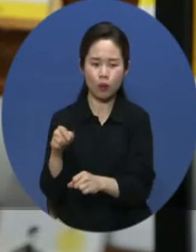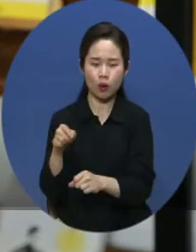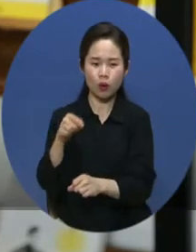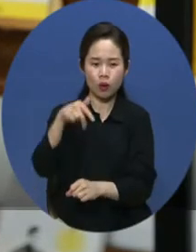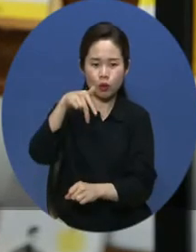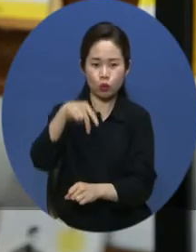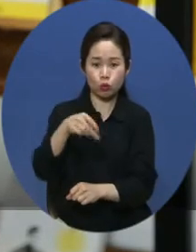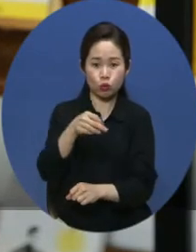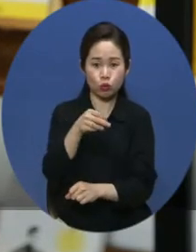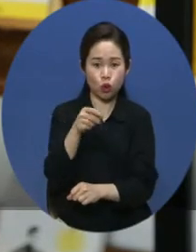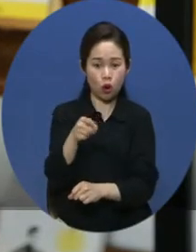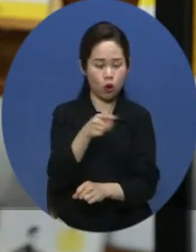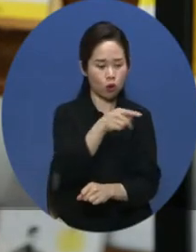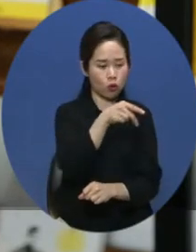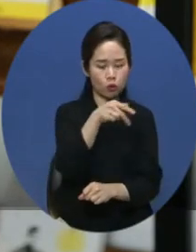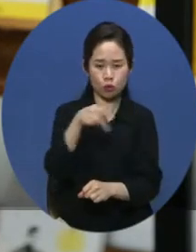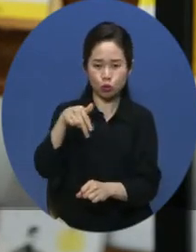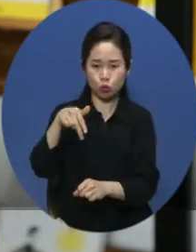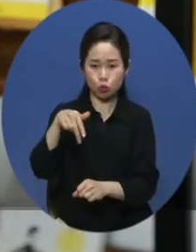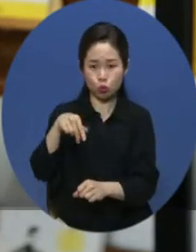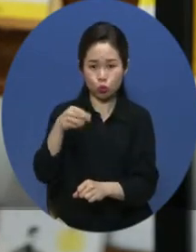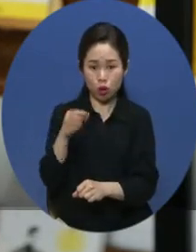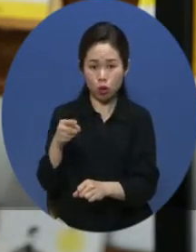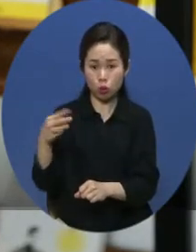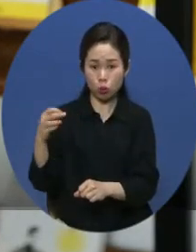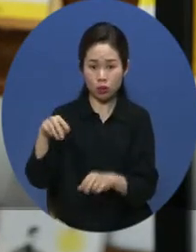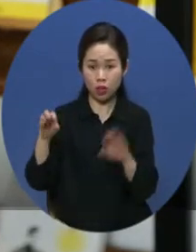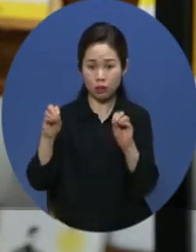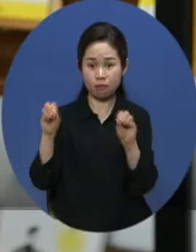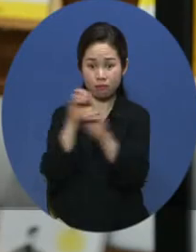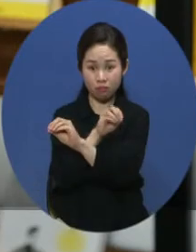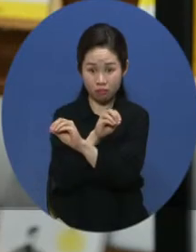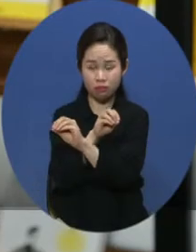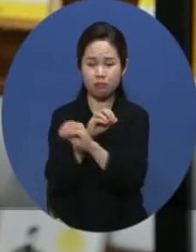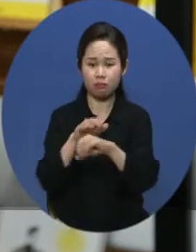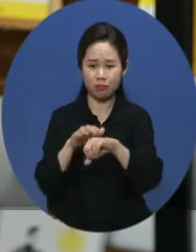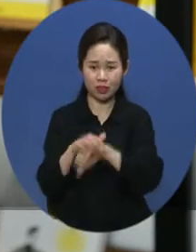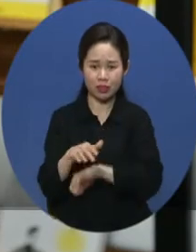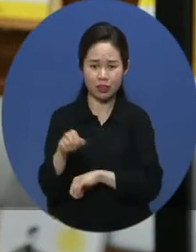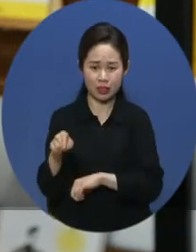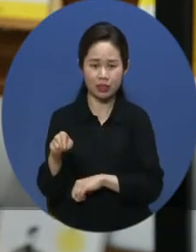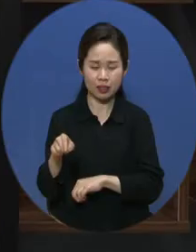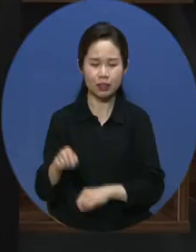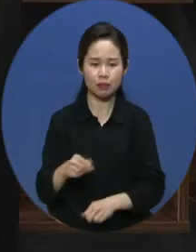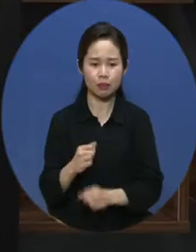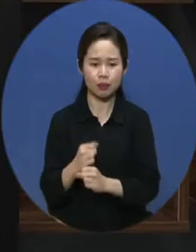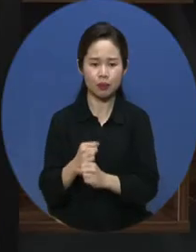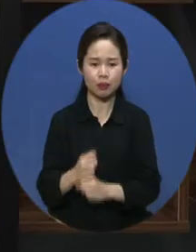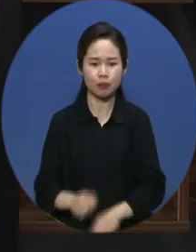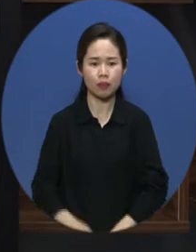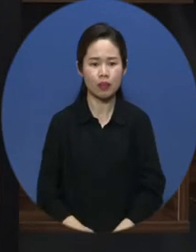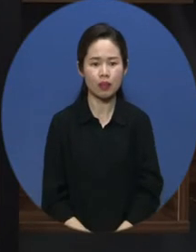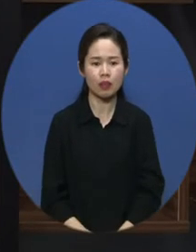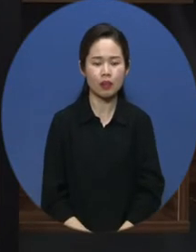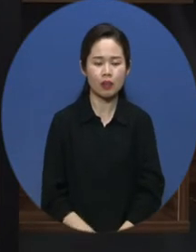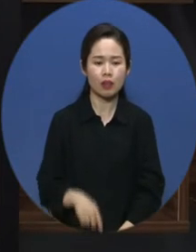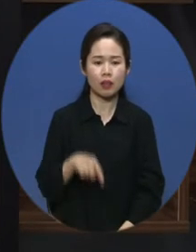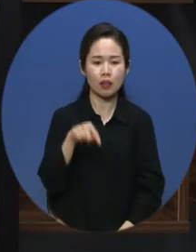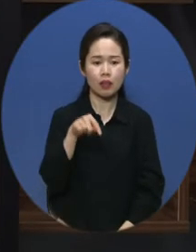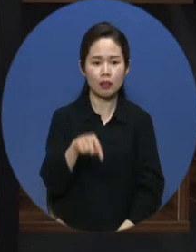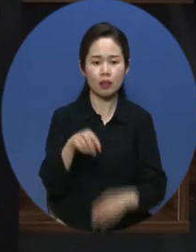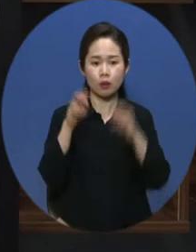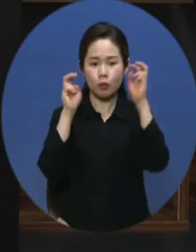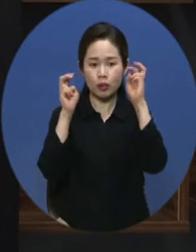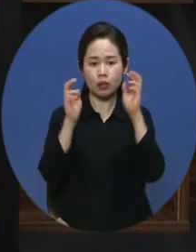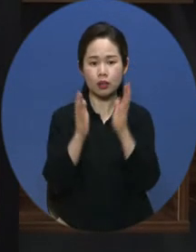주어나 동사의 위치 배치를 다시 한다든지 하는 과정을 거치게 됩니다. 그럼 그 피치마켓에서